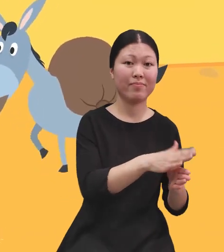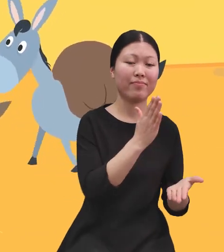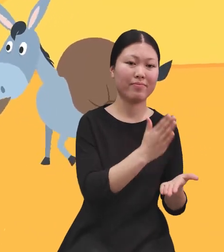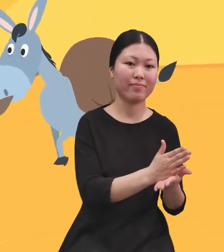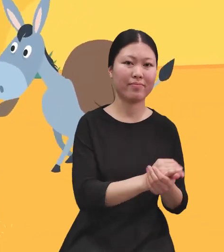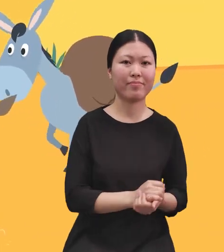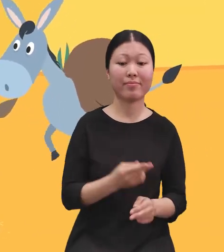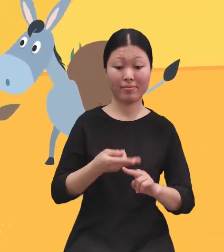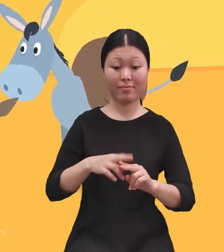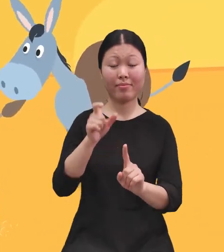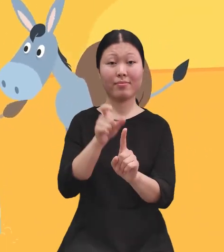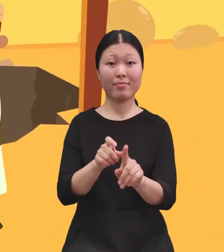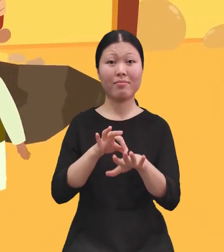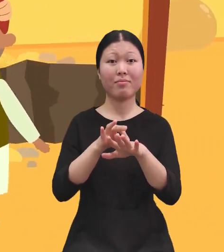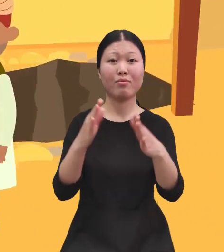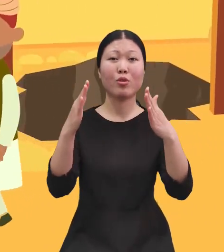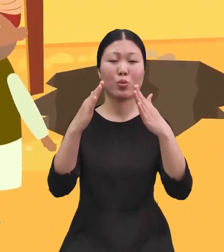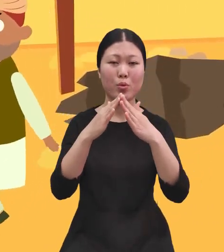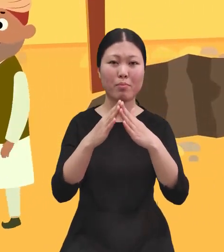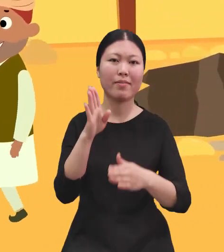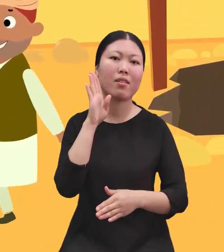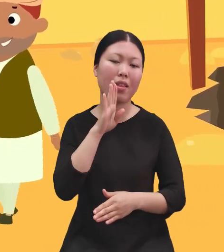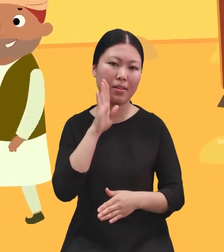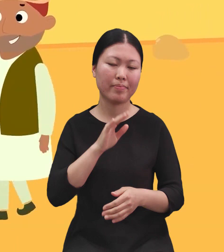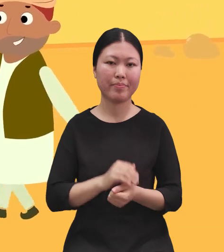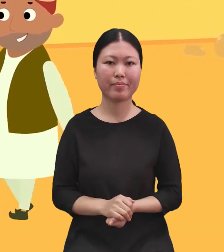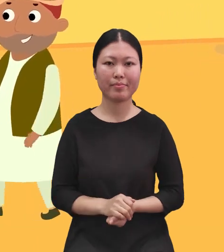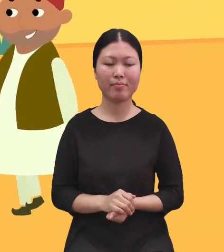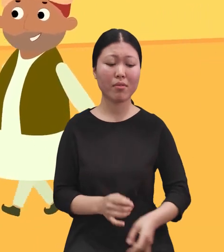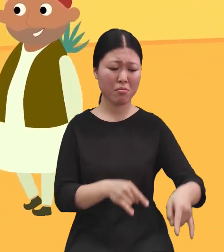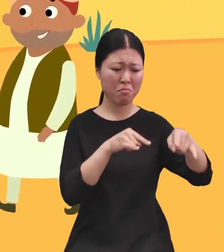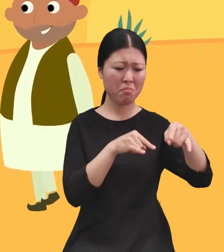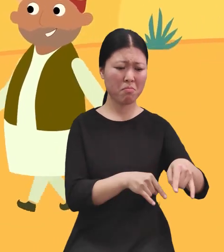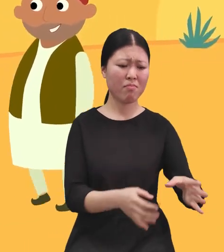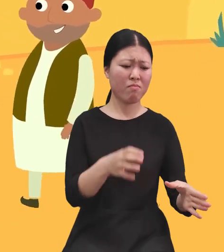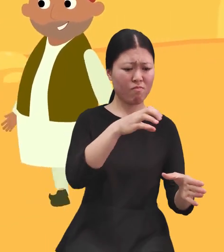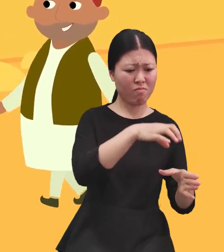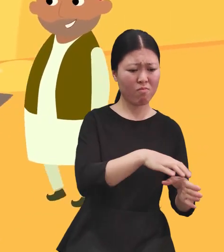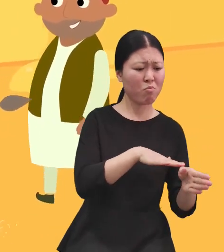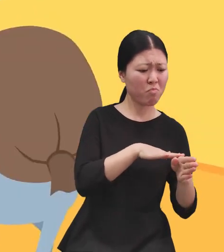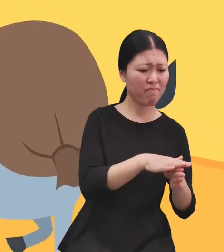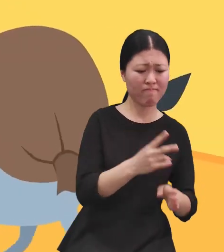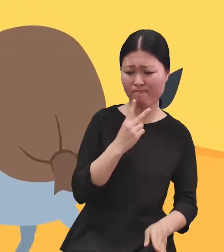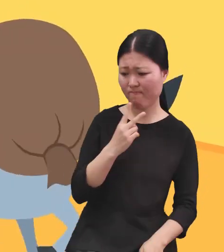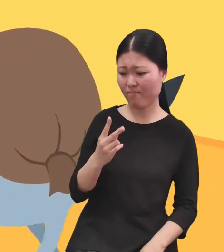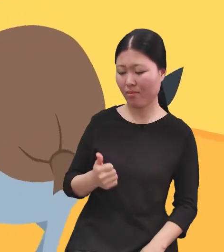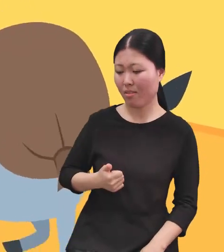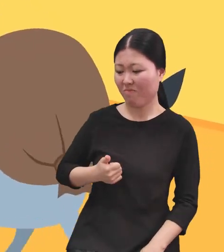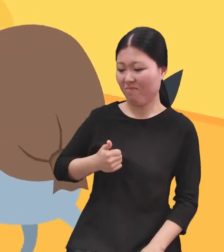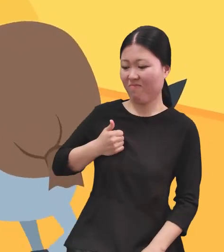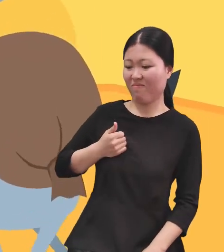дайыма бүтін чаначыды артатыкен. Әйкі жыл қойу алгеші ұшыл әйке ешекменен үйіне сұғыт ашып келген. Бүтін